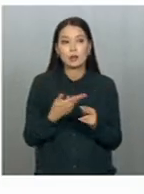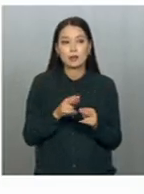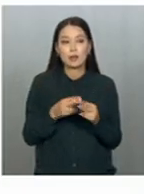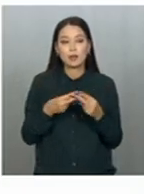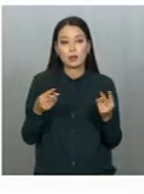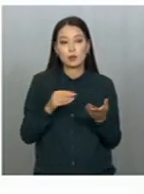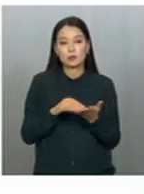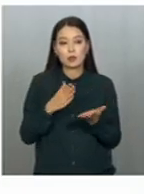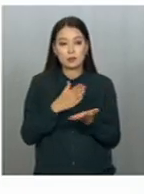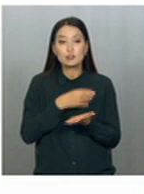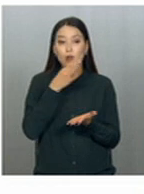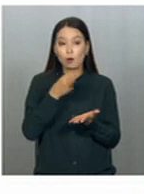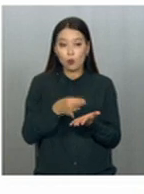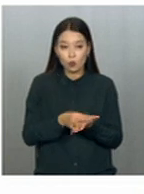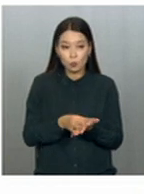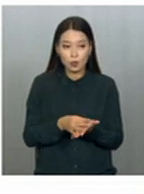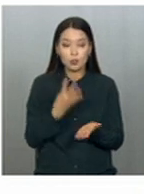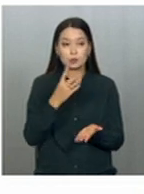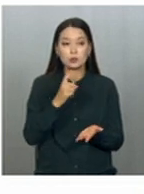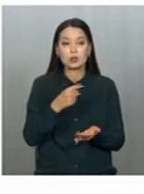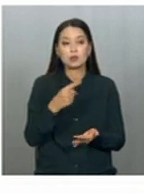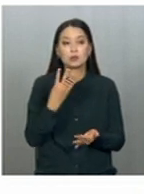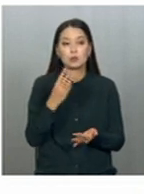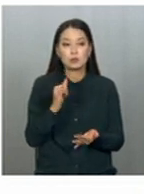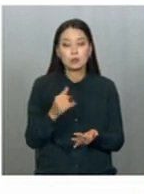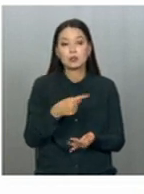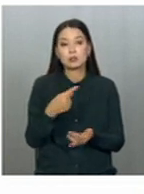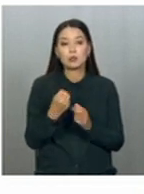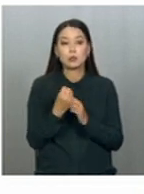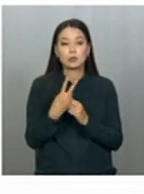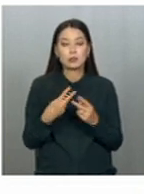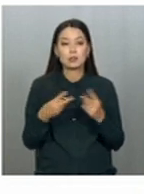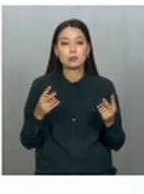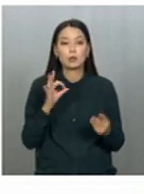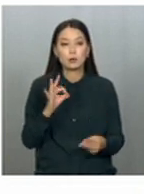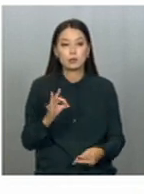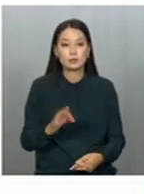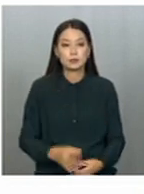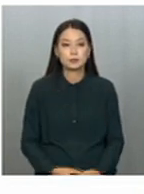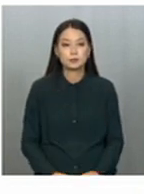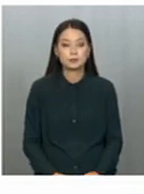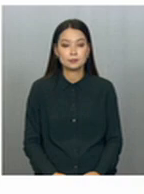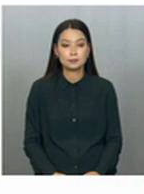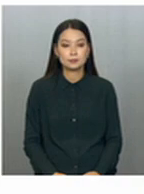Сонда есептің жауабы 4x азайтылған 4y азайтылған 12 тең 0.